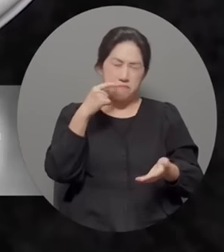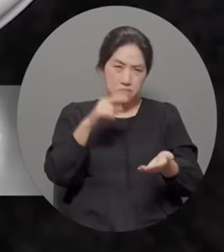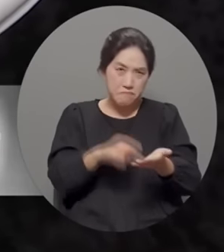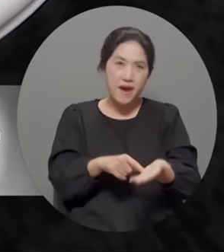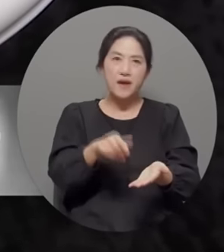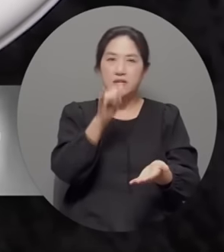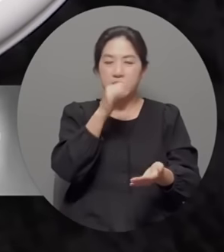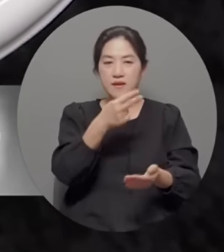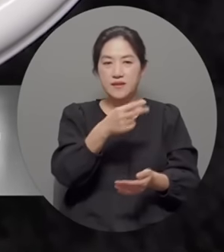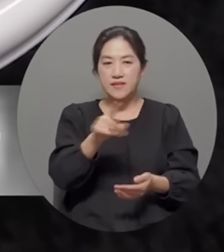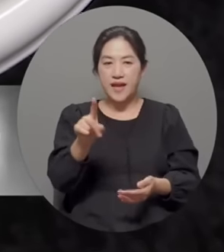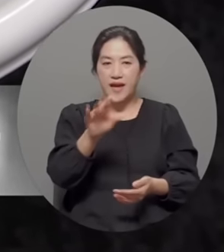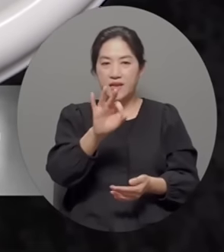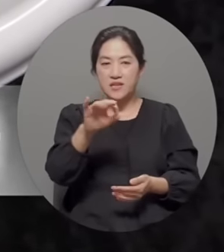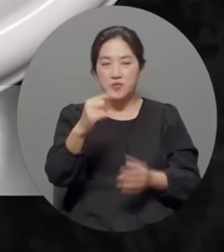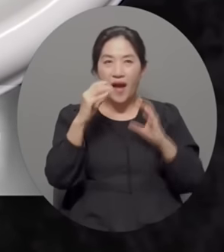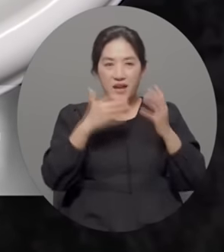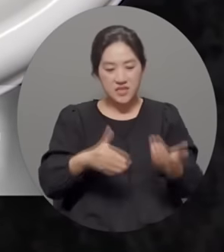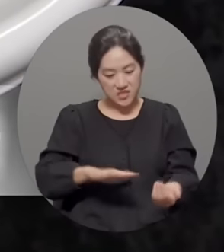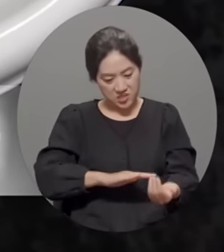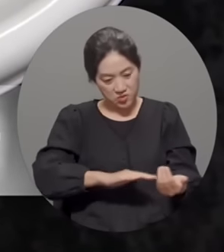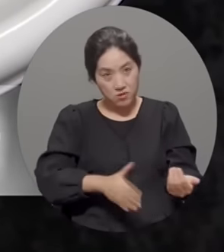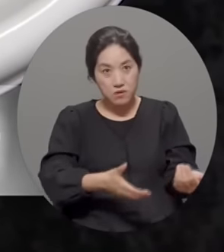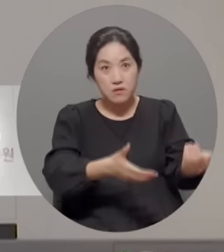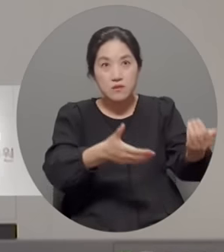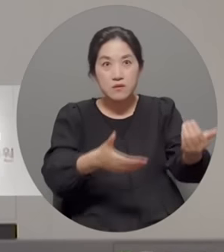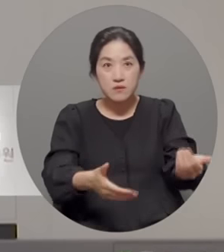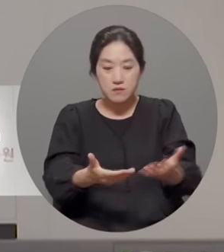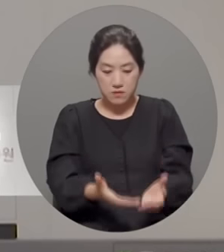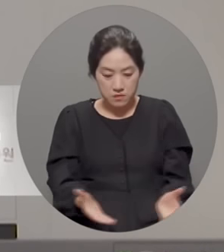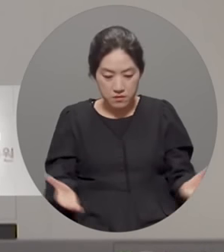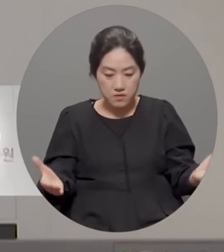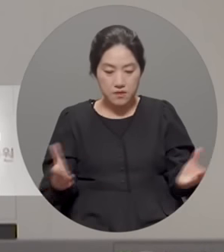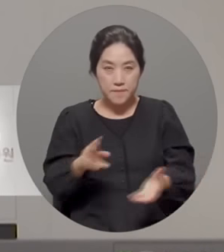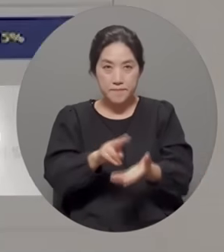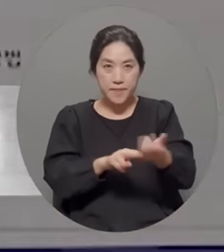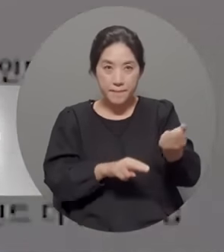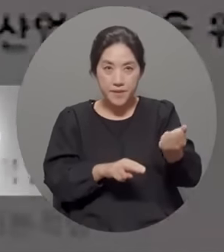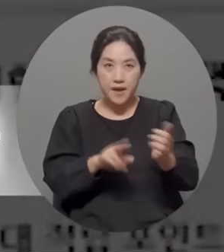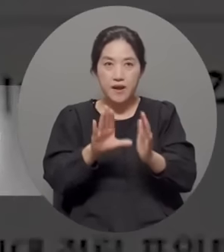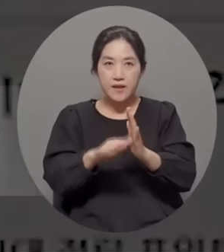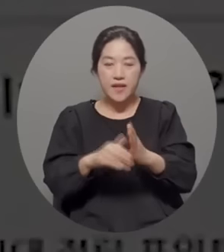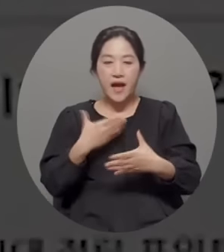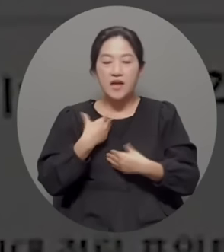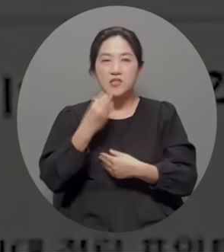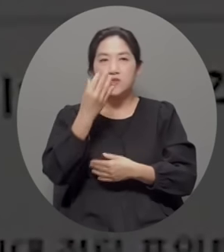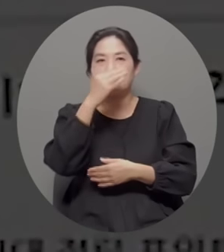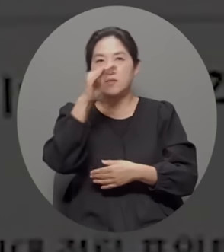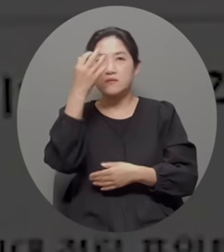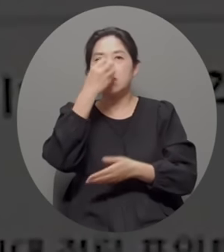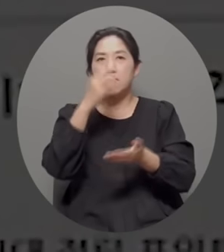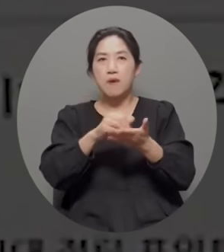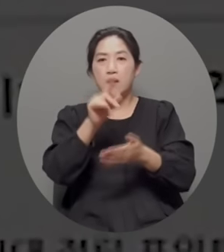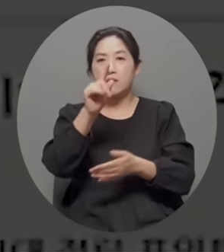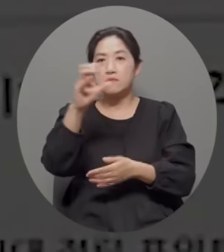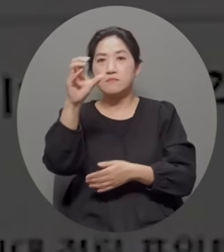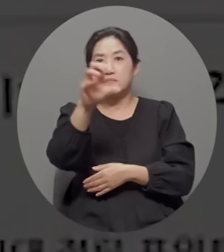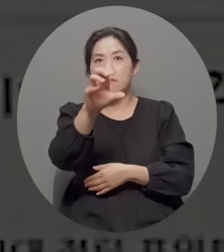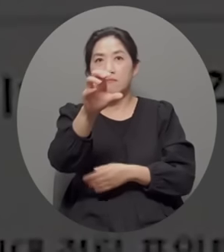됐던 다이소의 아기 욕조 제품. 판매 당시 국가 안전 기준을 통과했다는 KC 인증 마크가 붙어